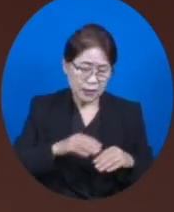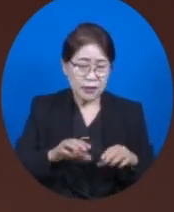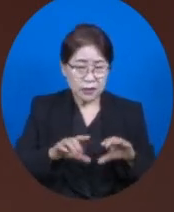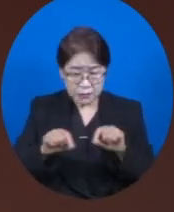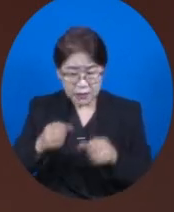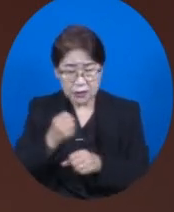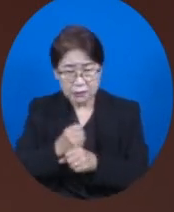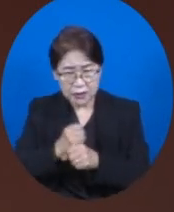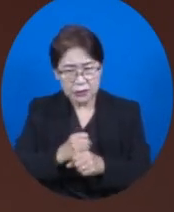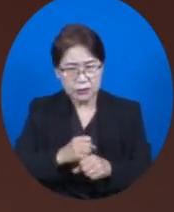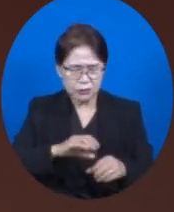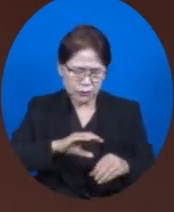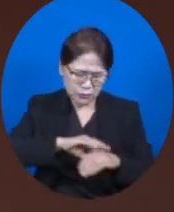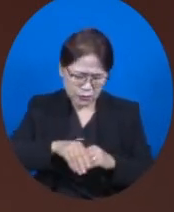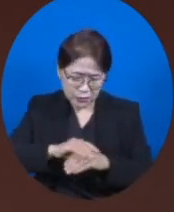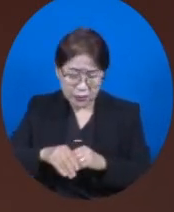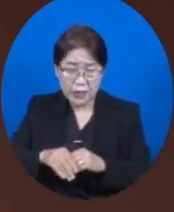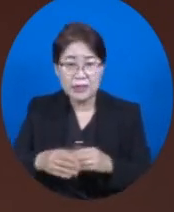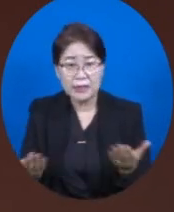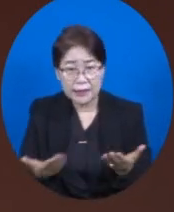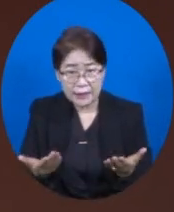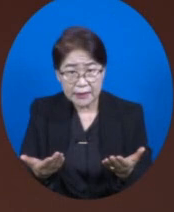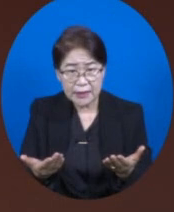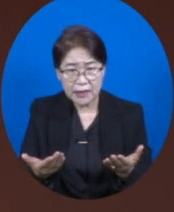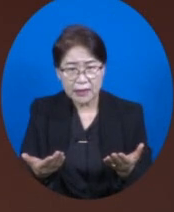만들고 설거지를 하는 일이